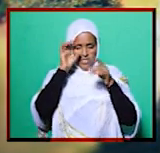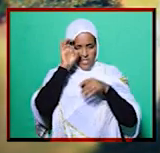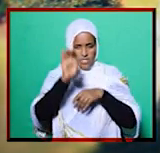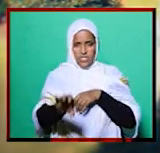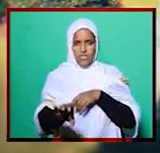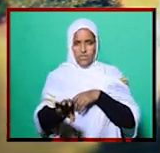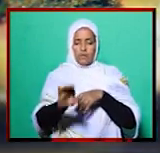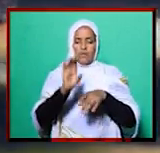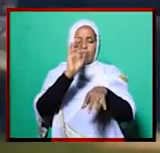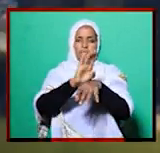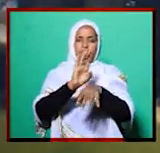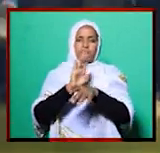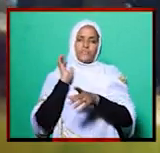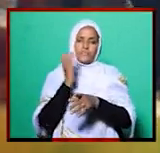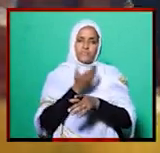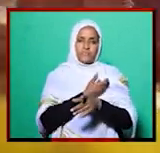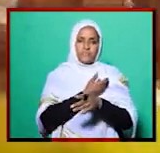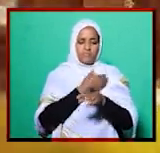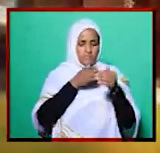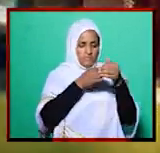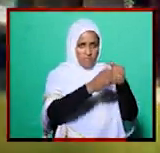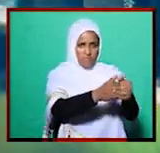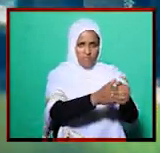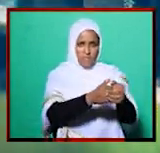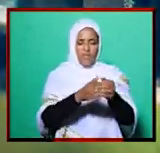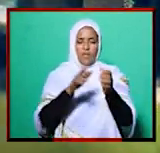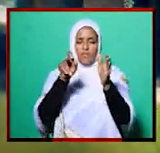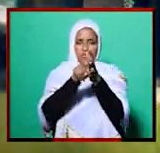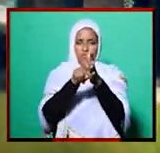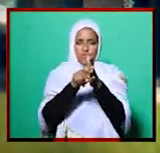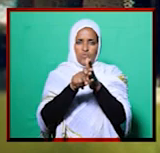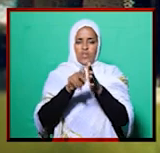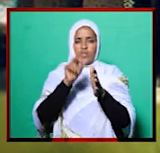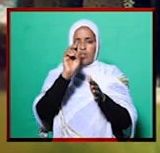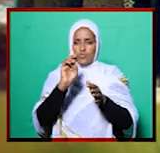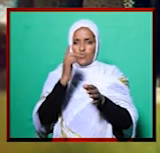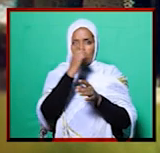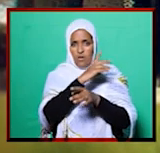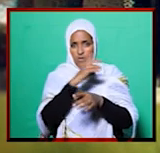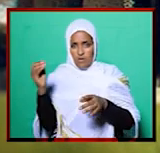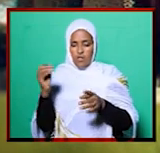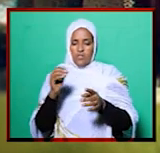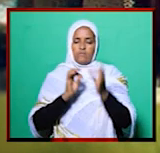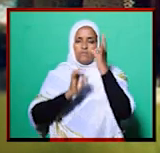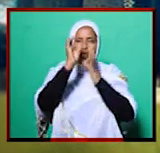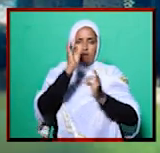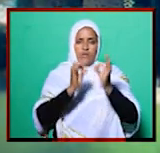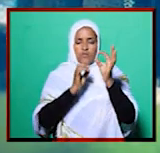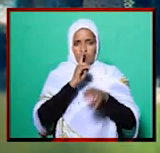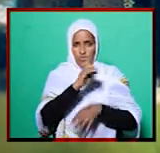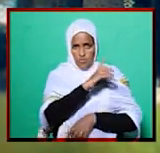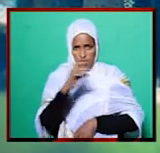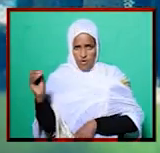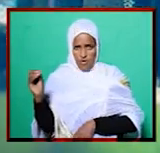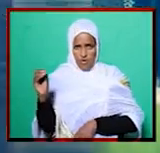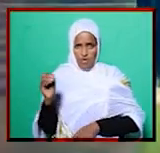ይላል። ቤተ ክርስቲያናችን የምትመራው በዶግማ ቀኖናና ትውፊት ነውና።